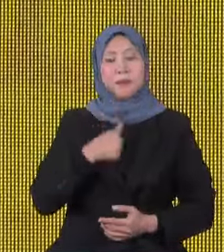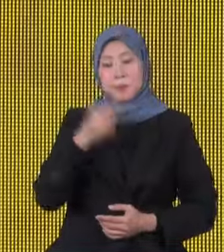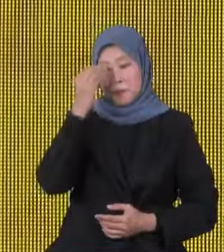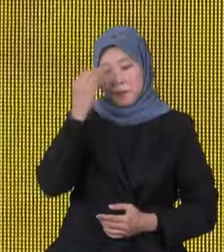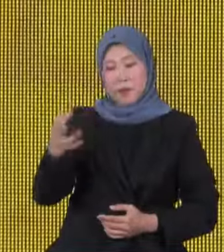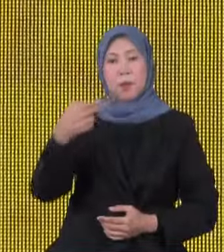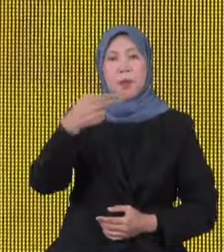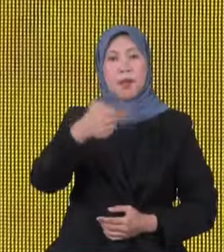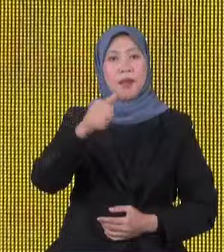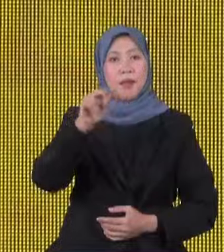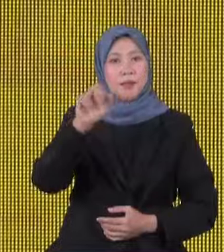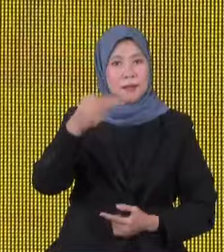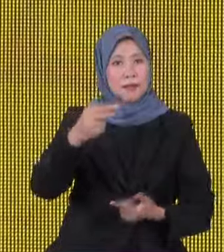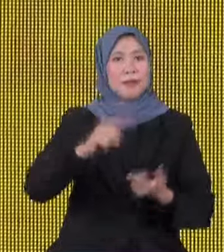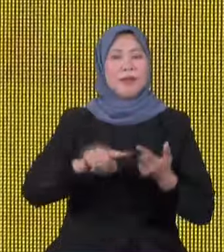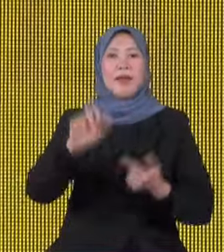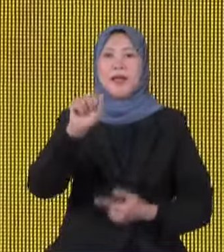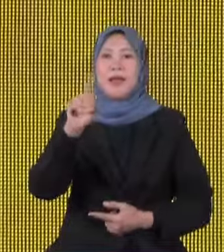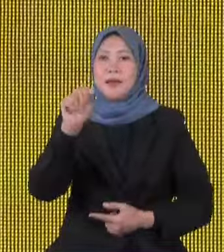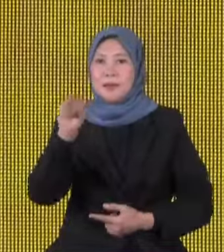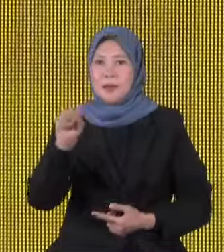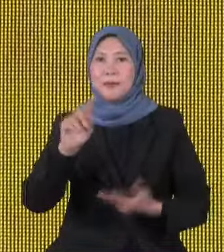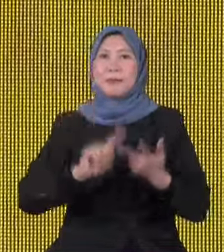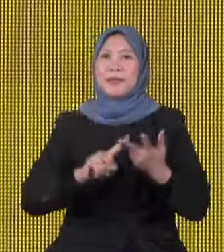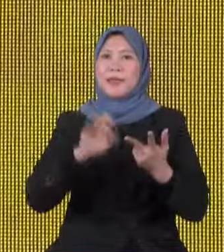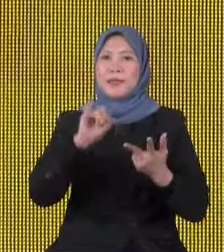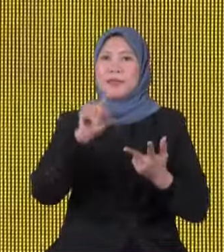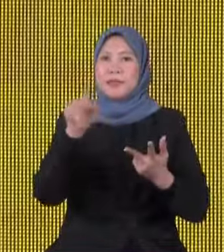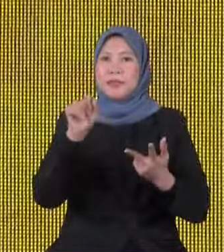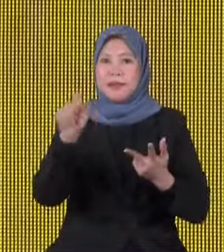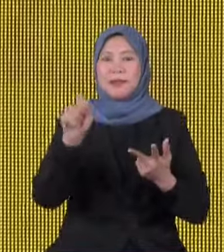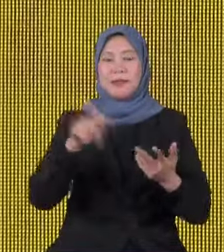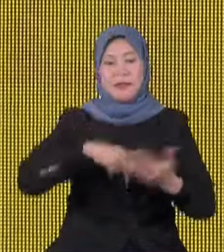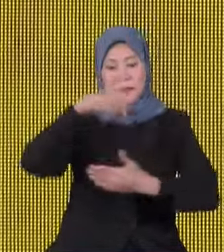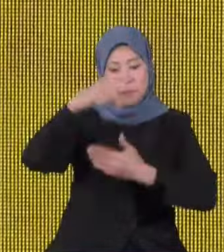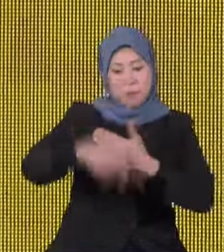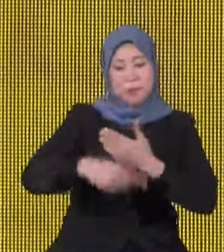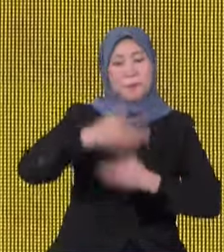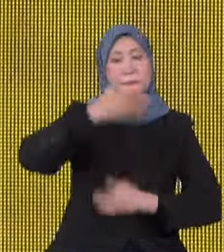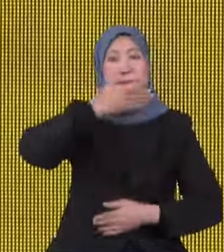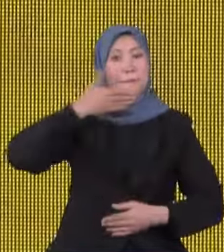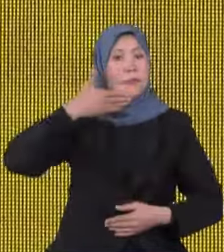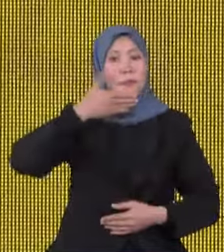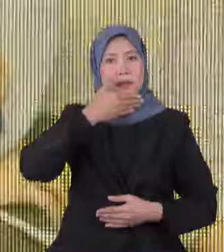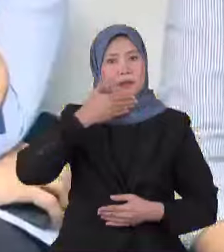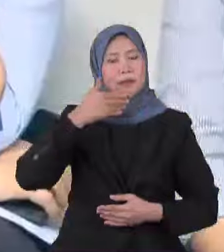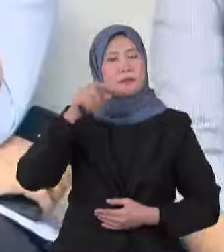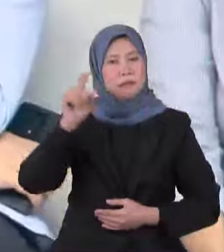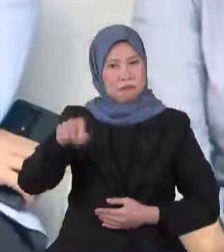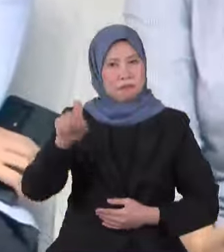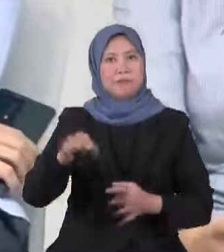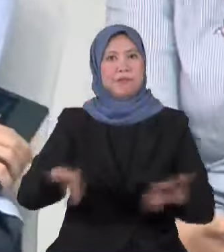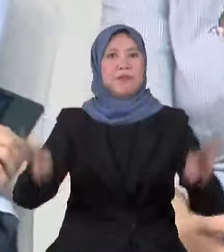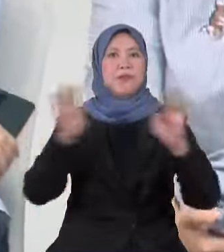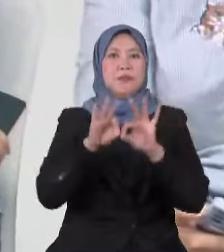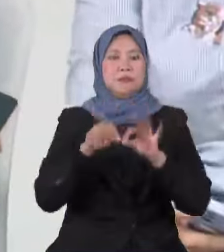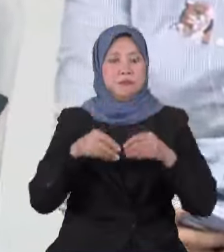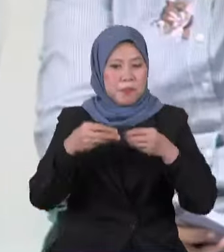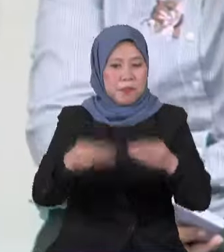Adam Adli dan Saudara Muhammad Izzat, program belia mesti diberikan keutamaan dan